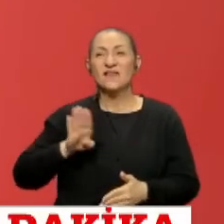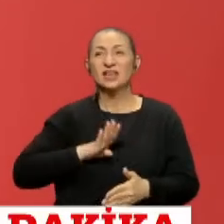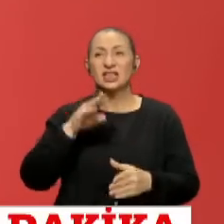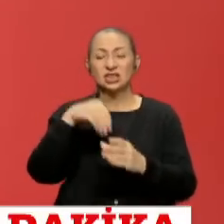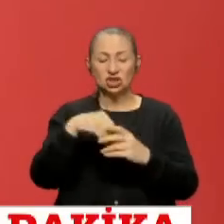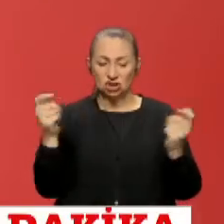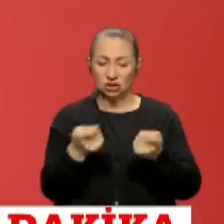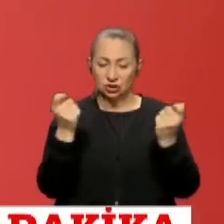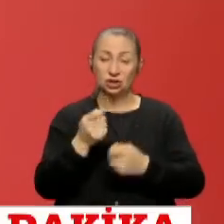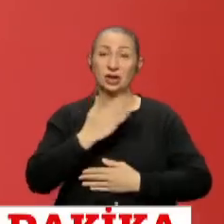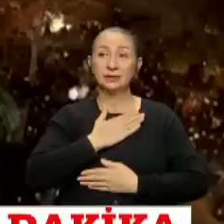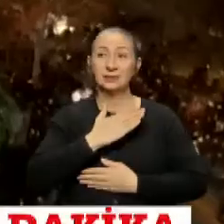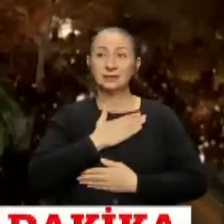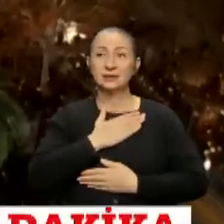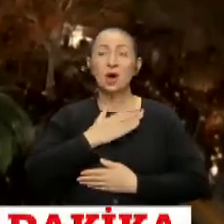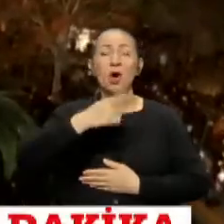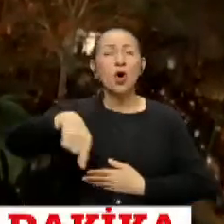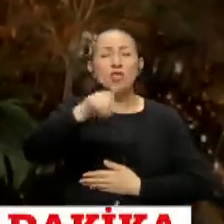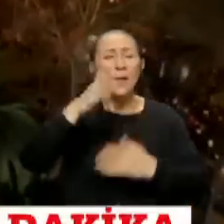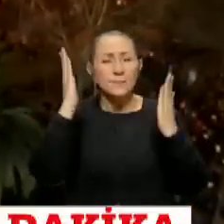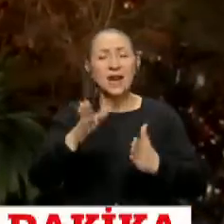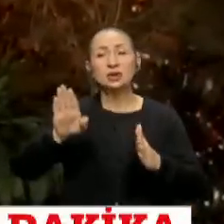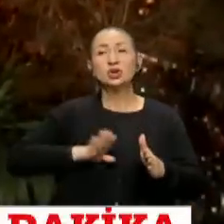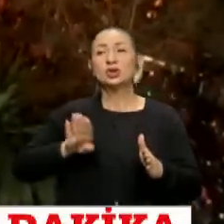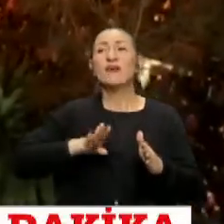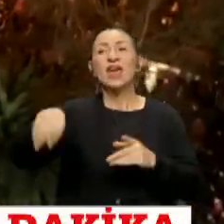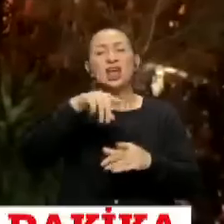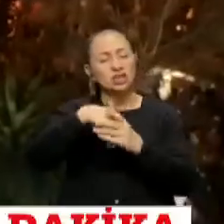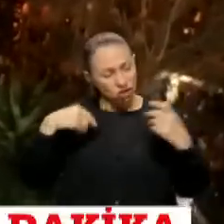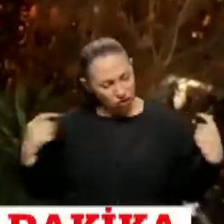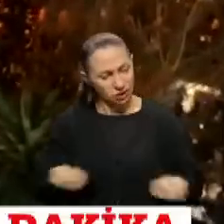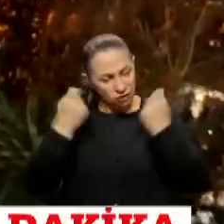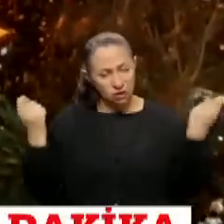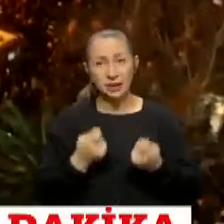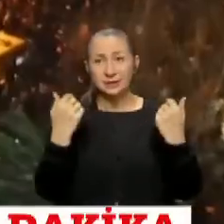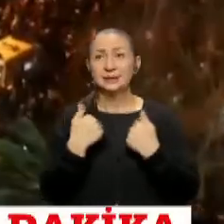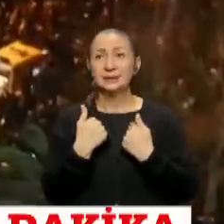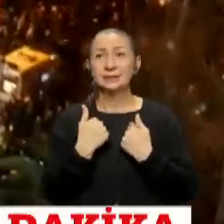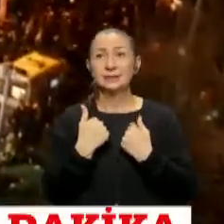için çalışacağız. Onların bile çocukları için çalışacağız.